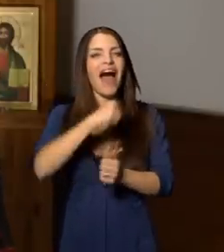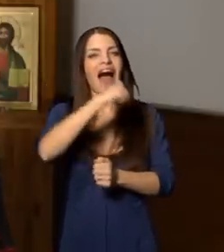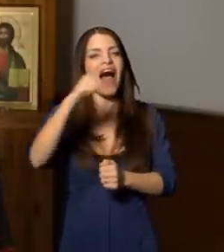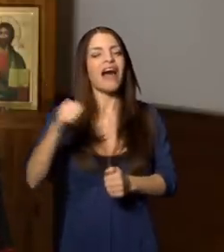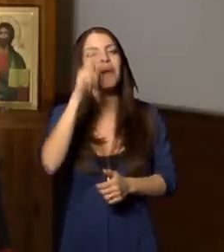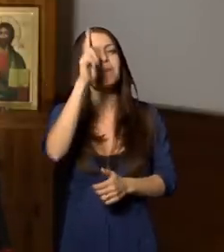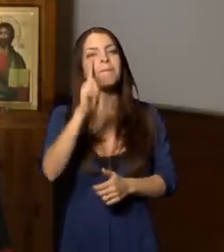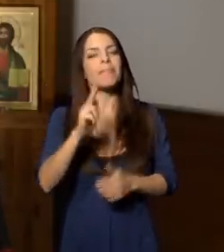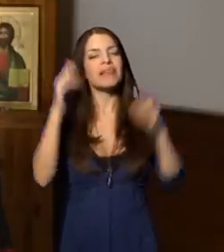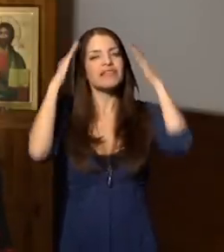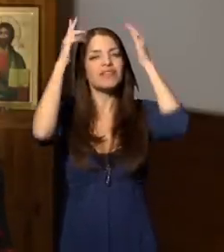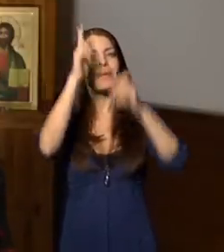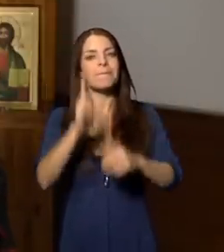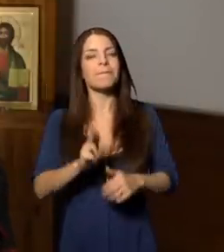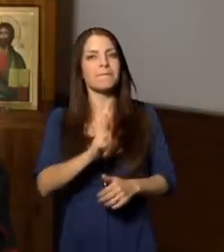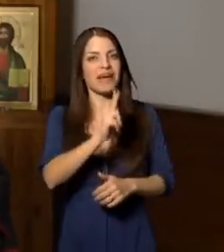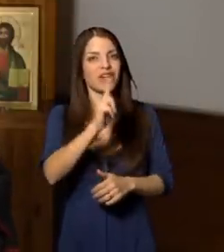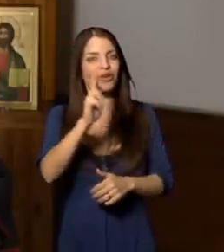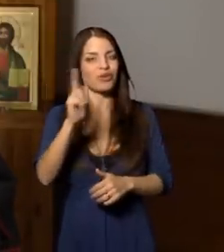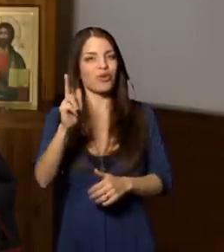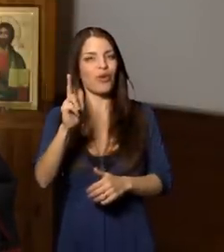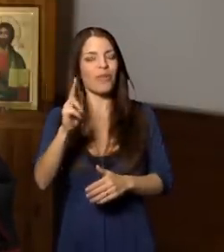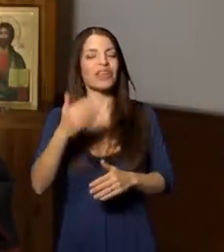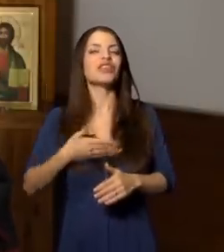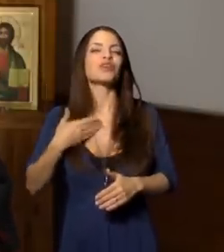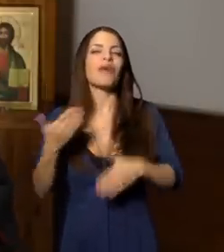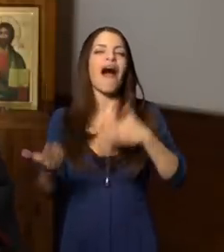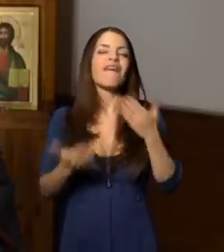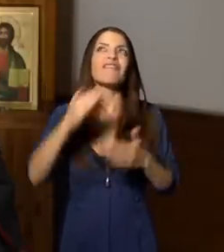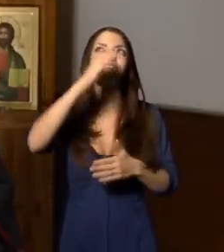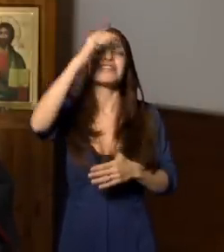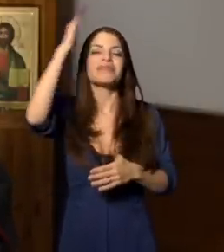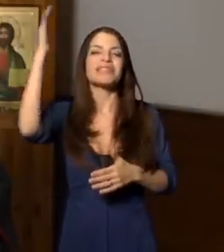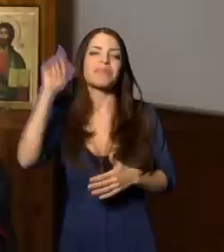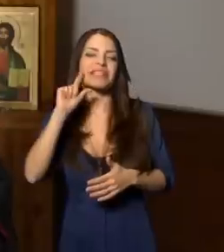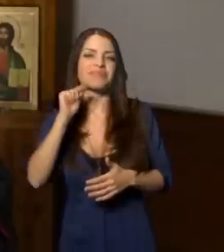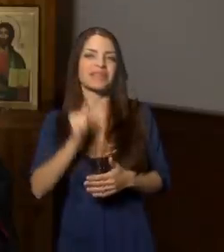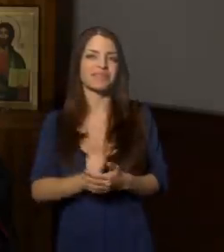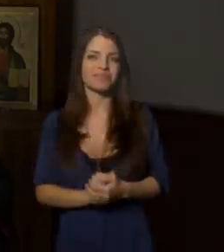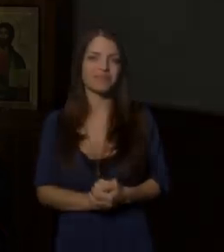Natukom il-barka pastorali tagħna, bran ta' kulġiet mis-sema.